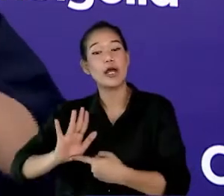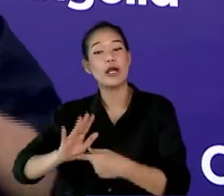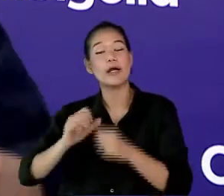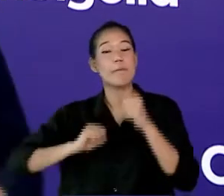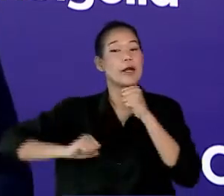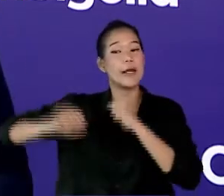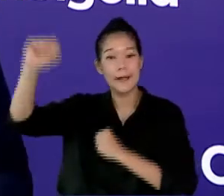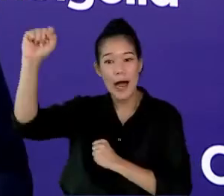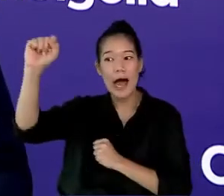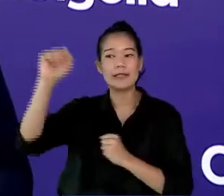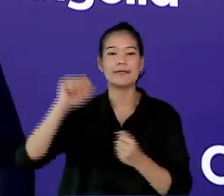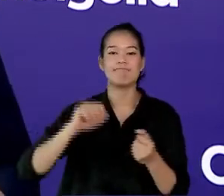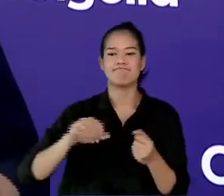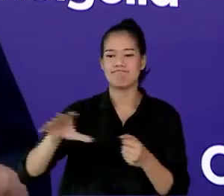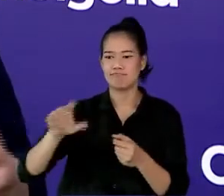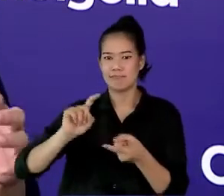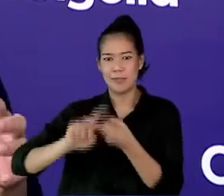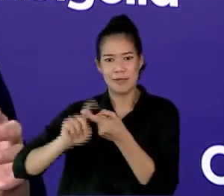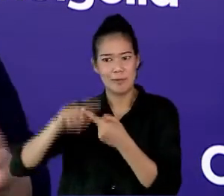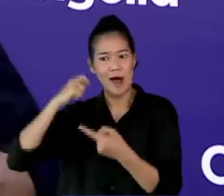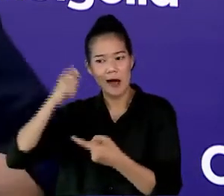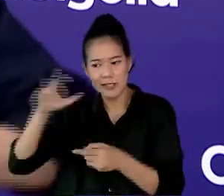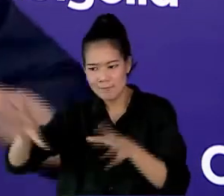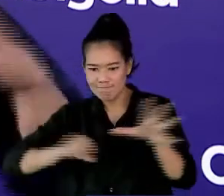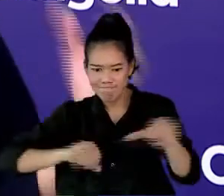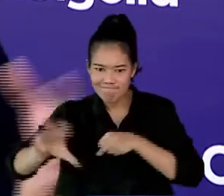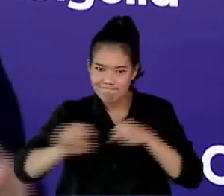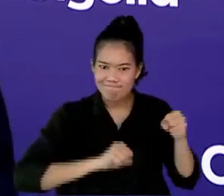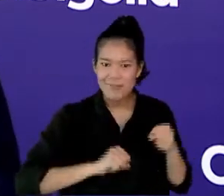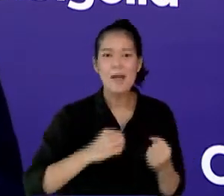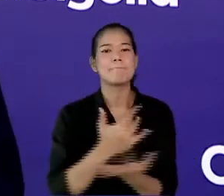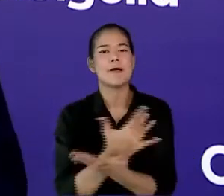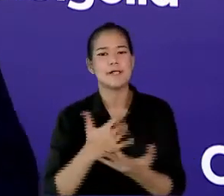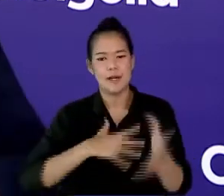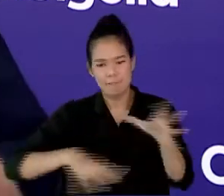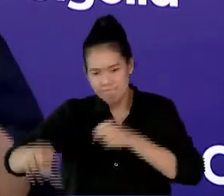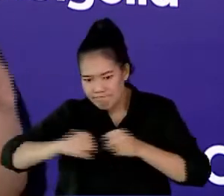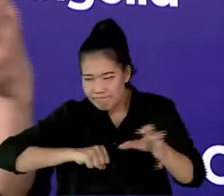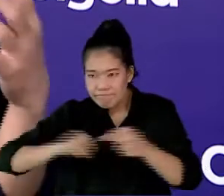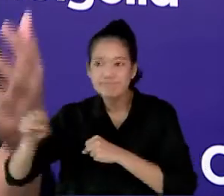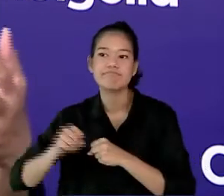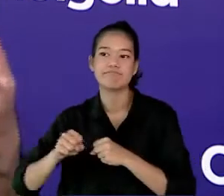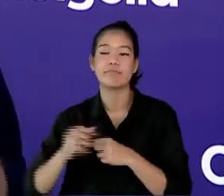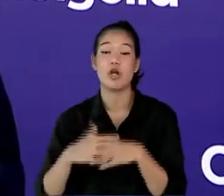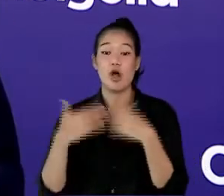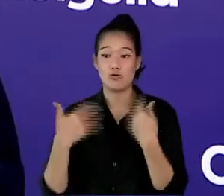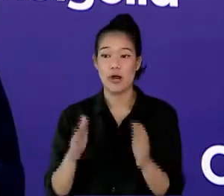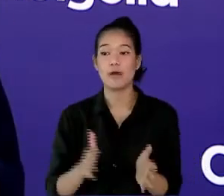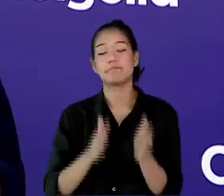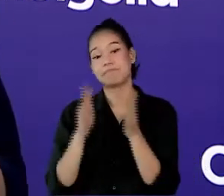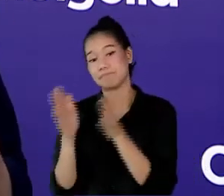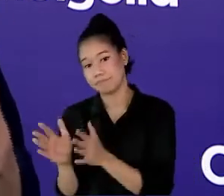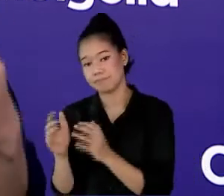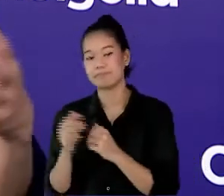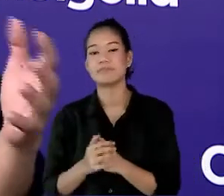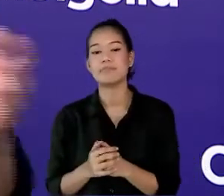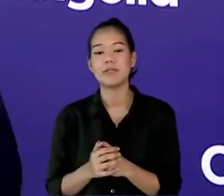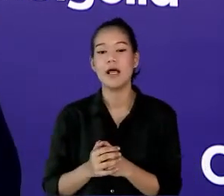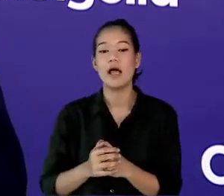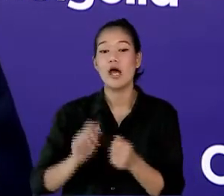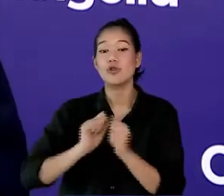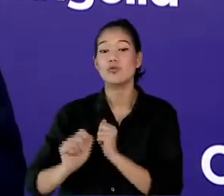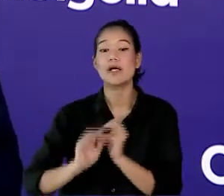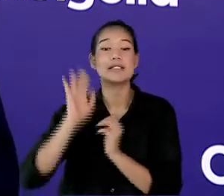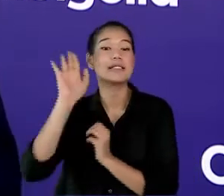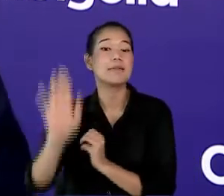apa, kita ngajak teman-teman artis ini, terus kita ajak masyarakat semuanya ya. Lalu kemudian PR kita